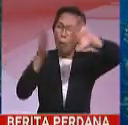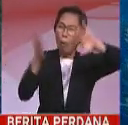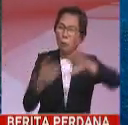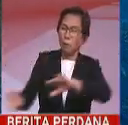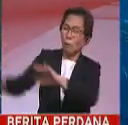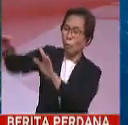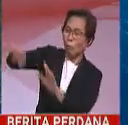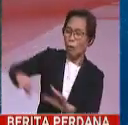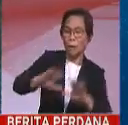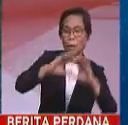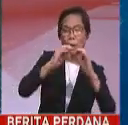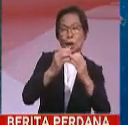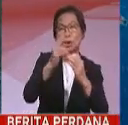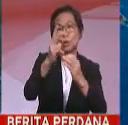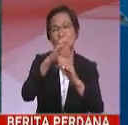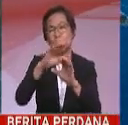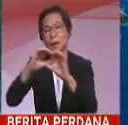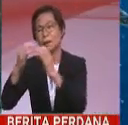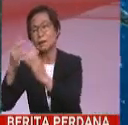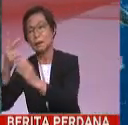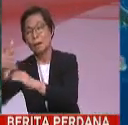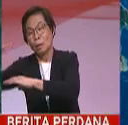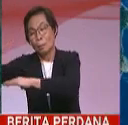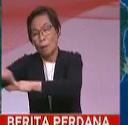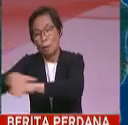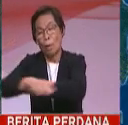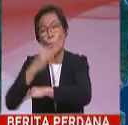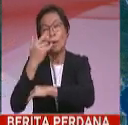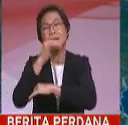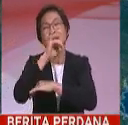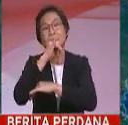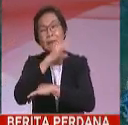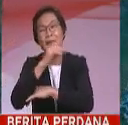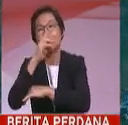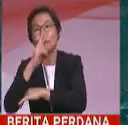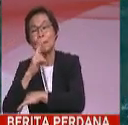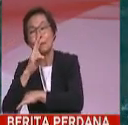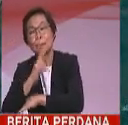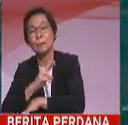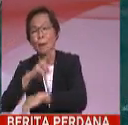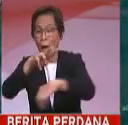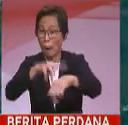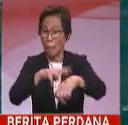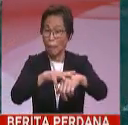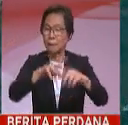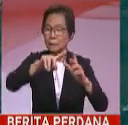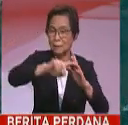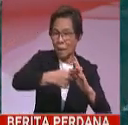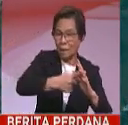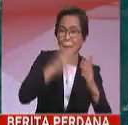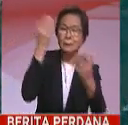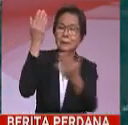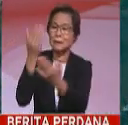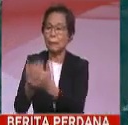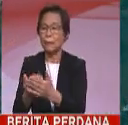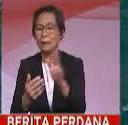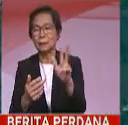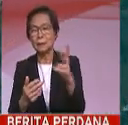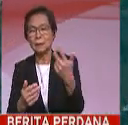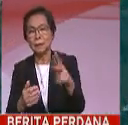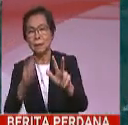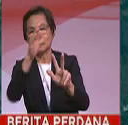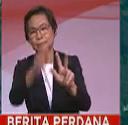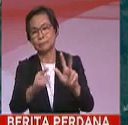kategori kedua dan ketiga di kawasan perairan yang bertanda jingga dan merah. Amaran ini berkuat kuasa sehingga ke